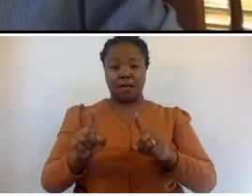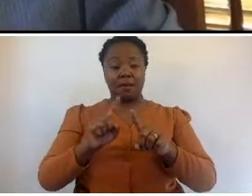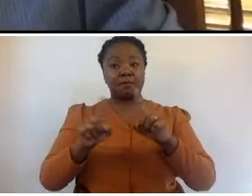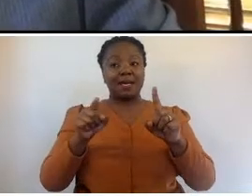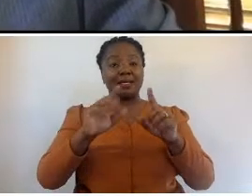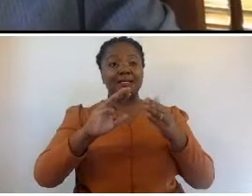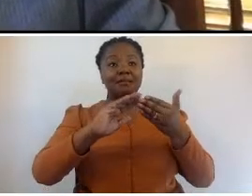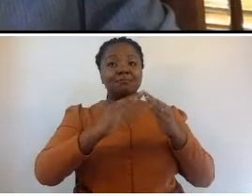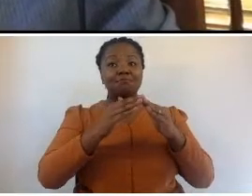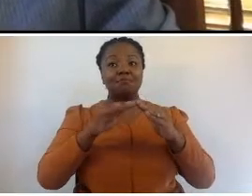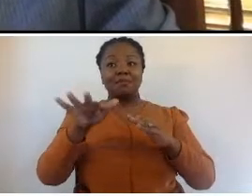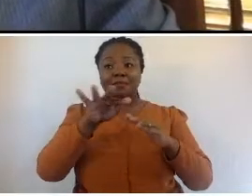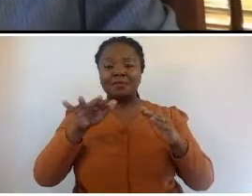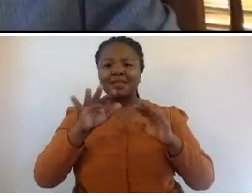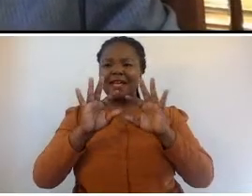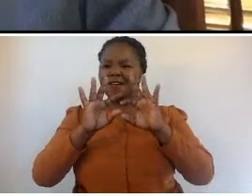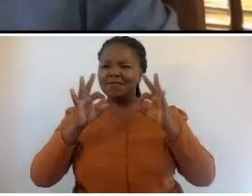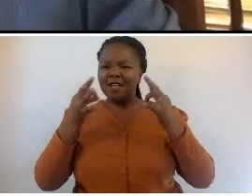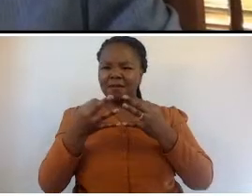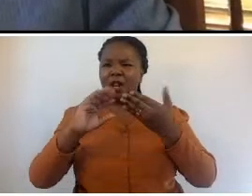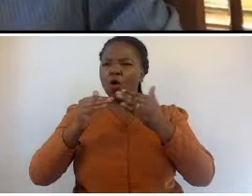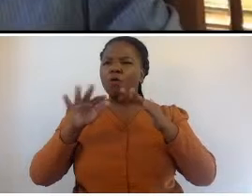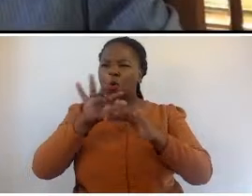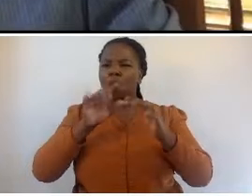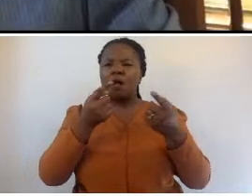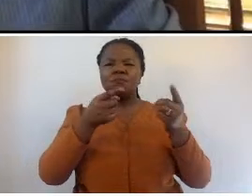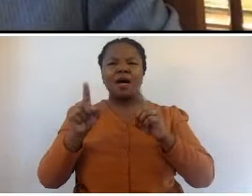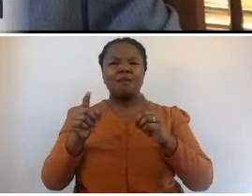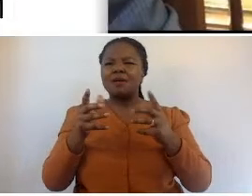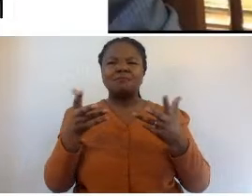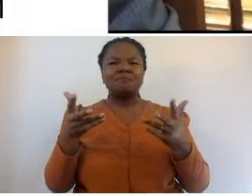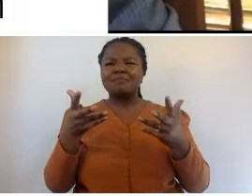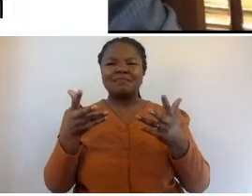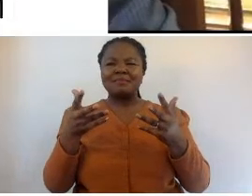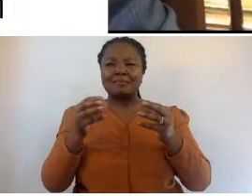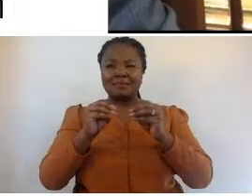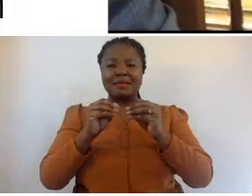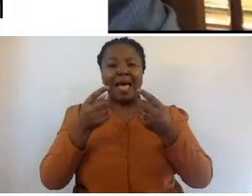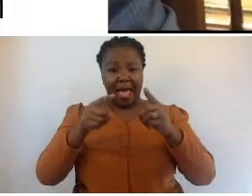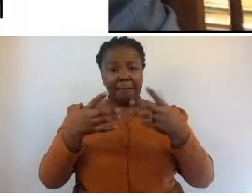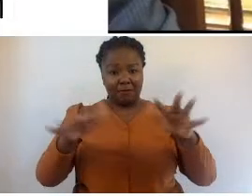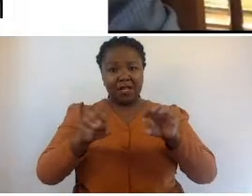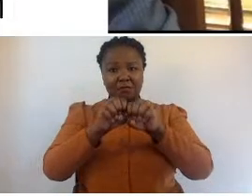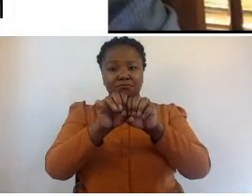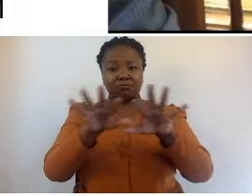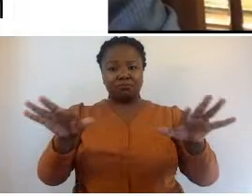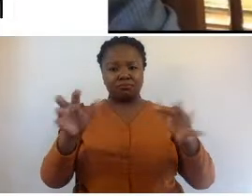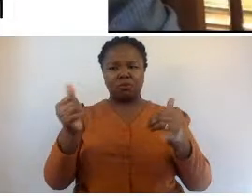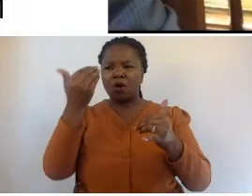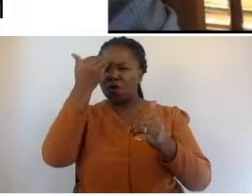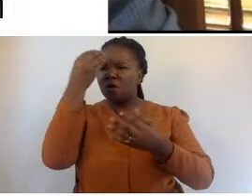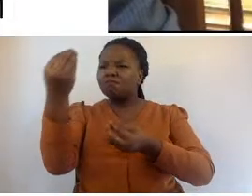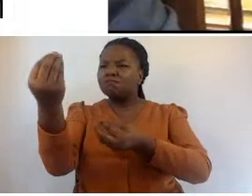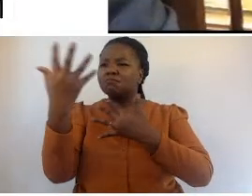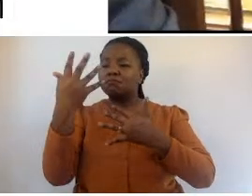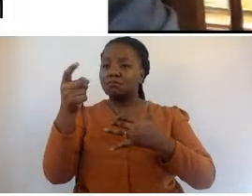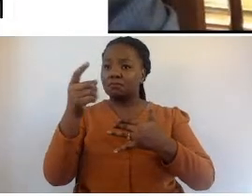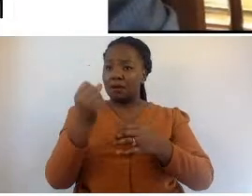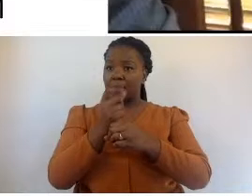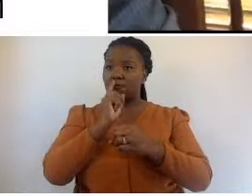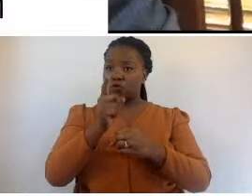de familles, de communautés en Ouganda. Pouvez-vous nous indiquer comment vous œuvrez pour veiller à ce que les enseignants aient les compétences voulues